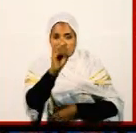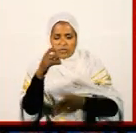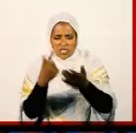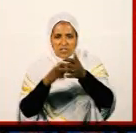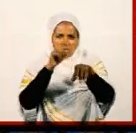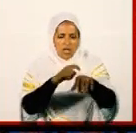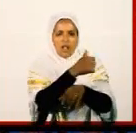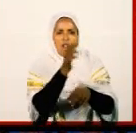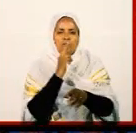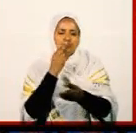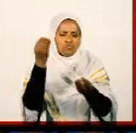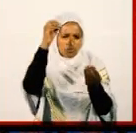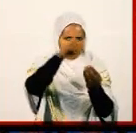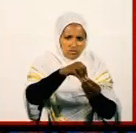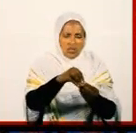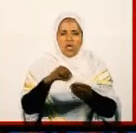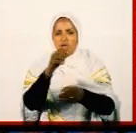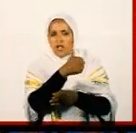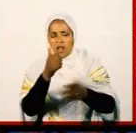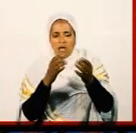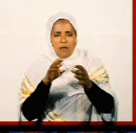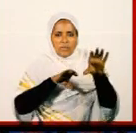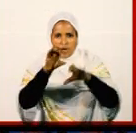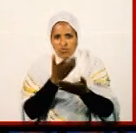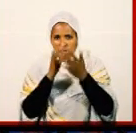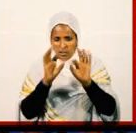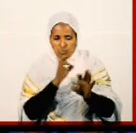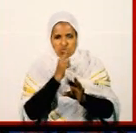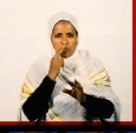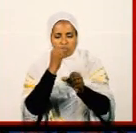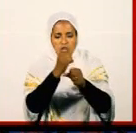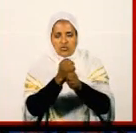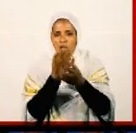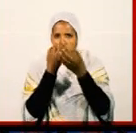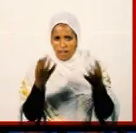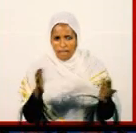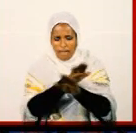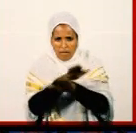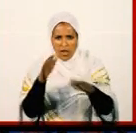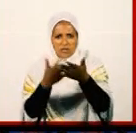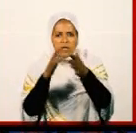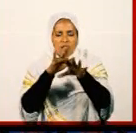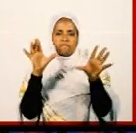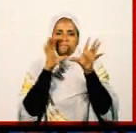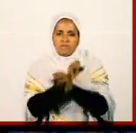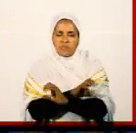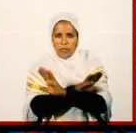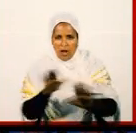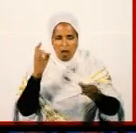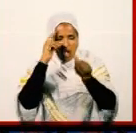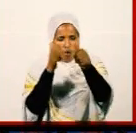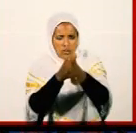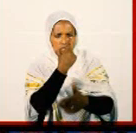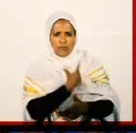በዚህ ሰዓት ሌላ ሱባኤ ይዘን ሌላ እንትን ይዘን የምናደርገው ነገር የለም። ጾም ይዘን የምንሰራው ስራ የለም። በቃ እዚያ ጋር ተከናውኗል።